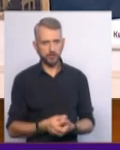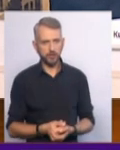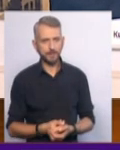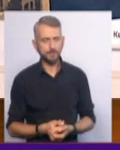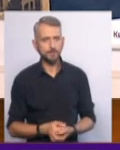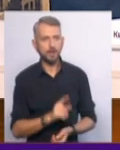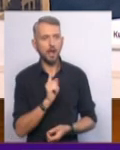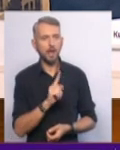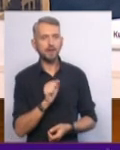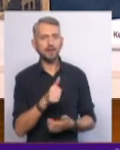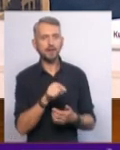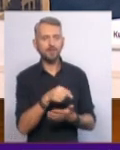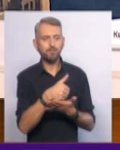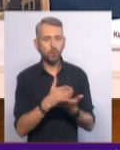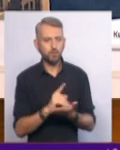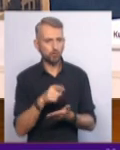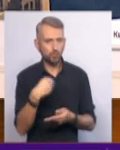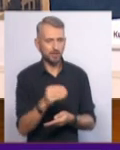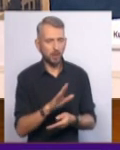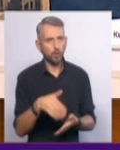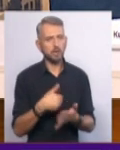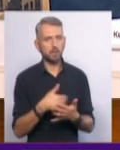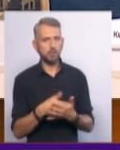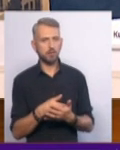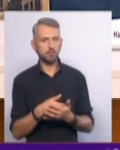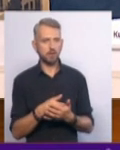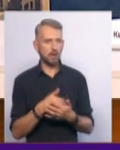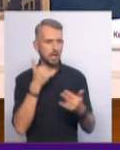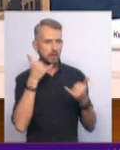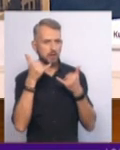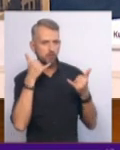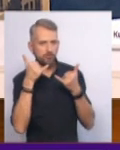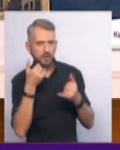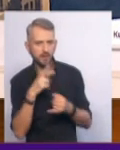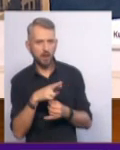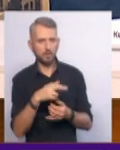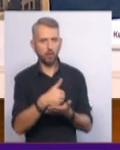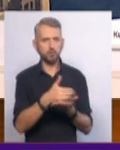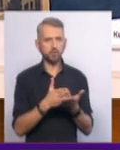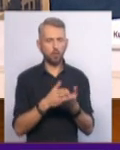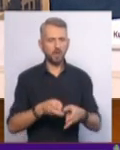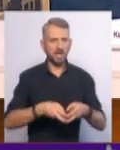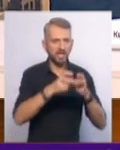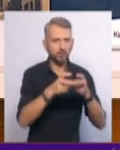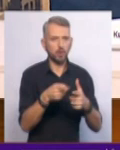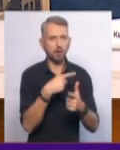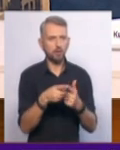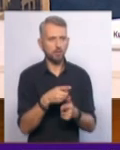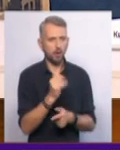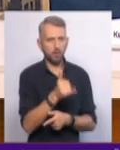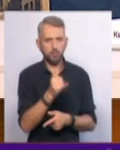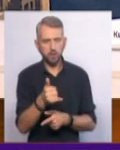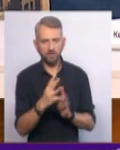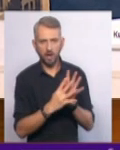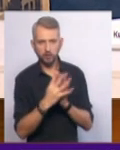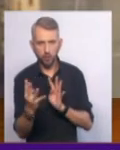Але за ті послуги, які не надаються, наприклад, там диспетчеризація, обслуговування ліфту або полив газонів, тому що в